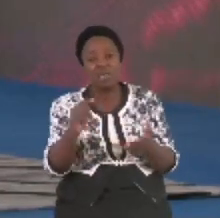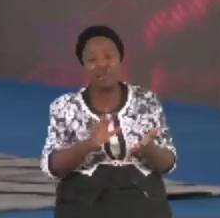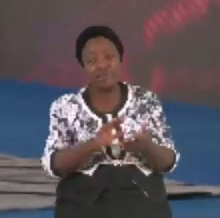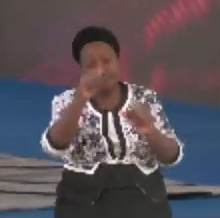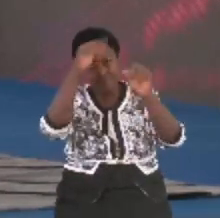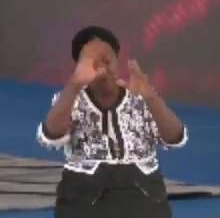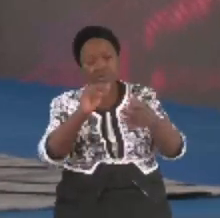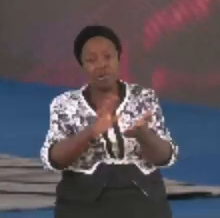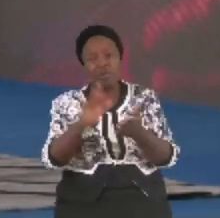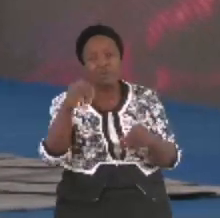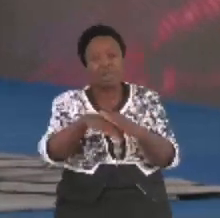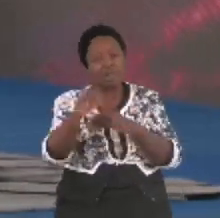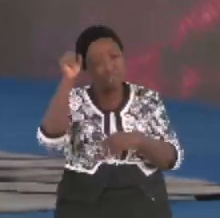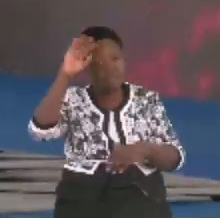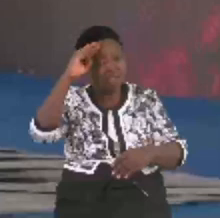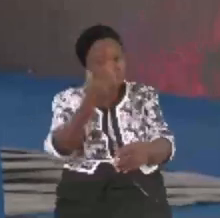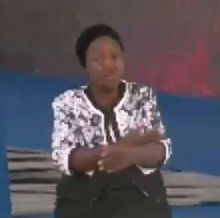dans le Fils. Verset 14.